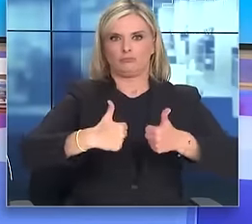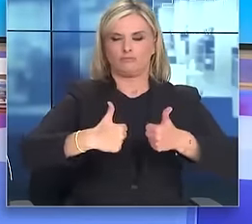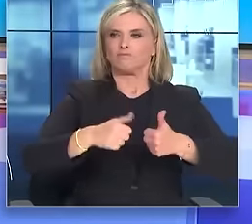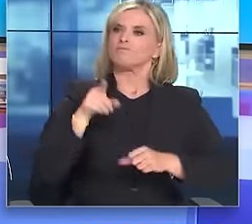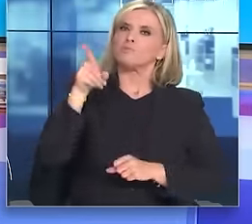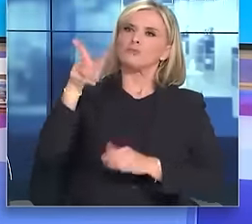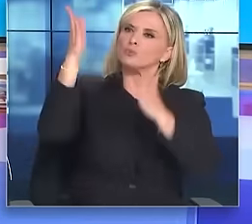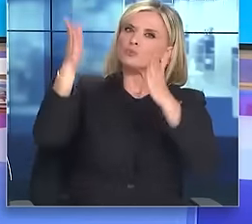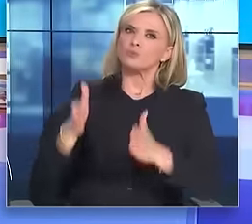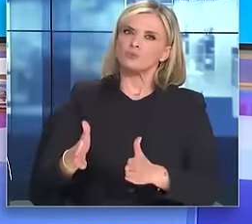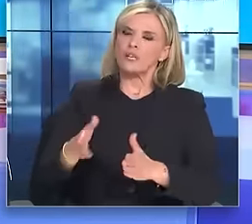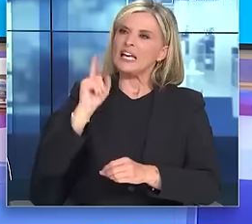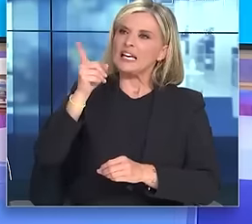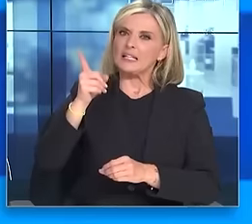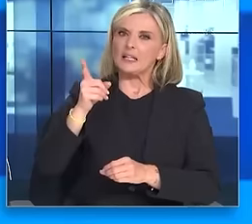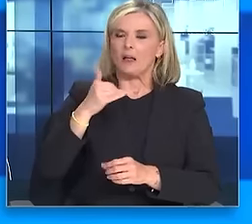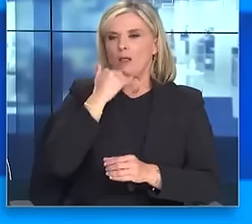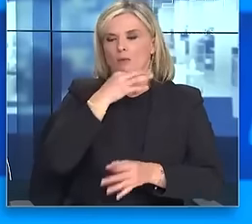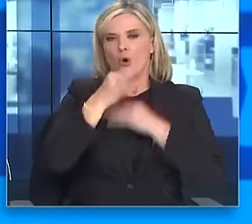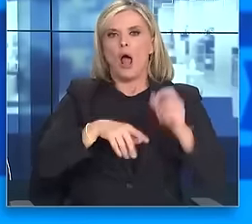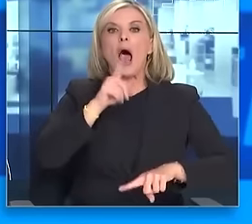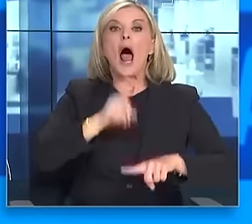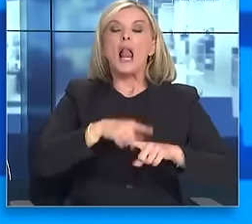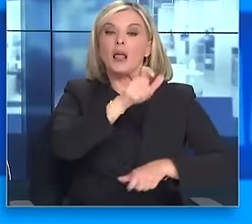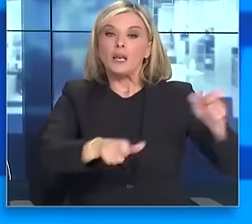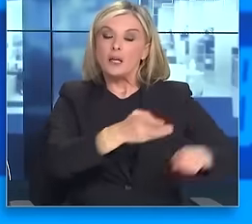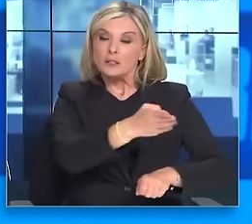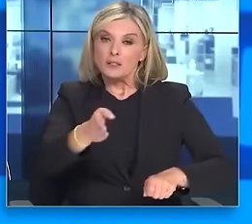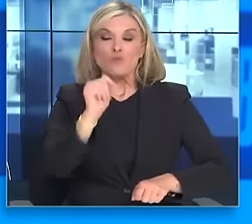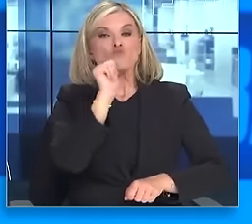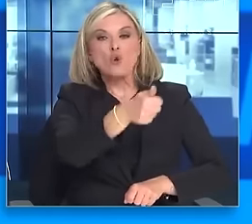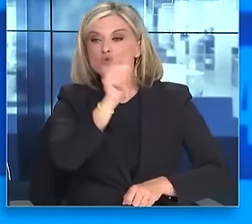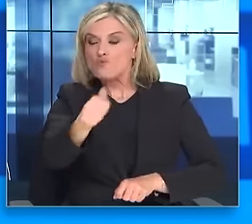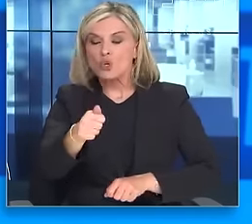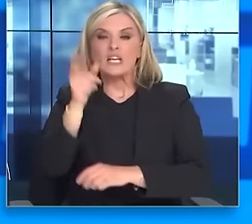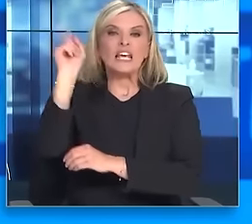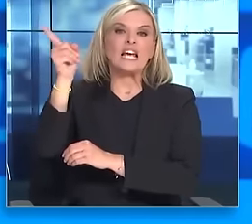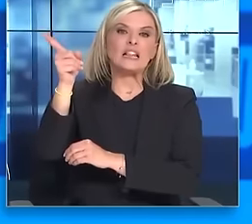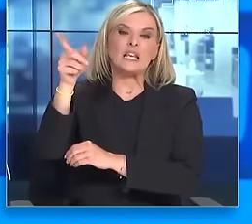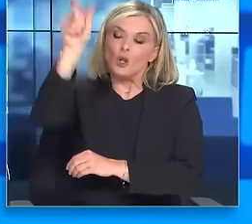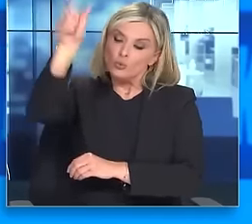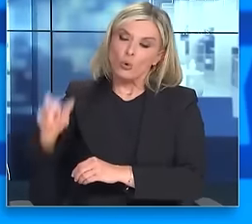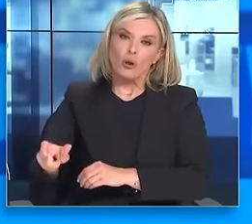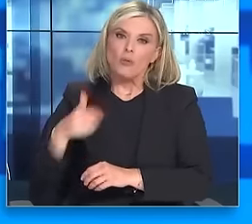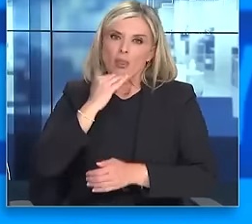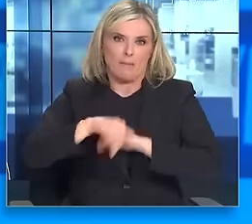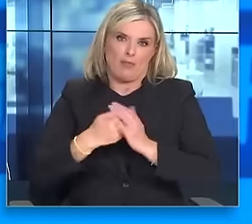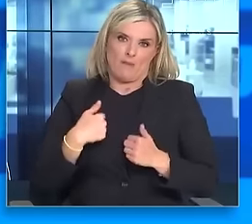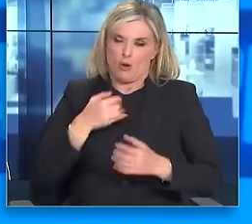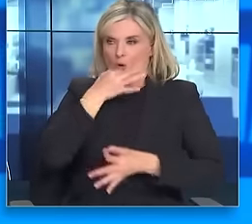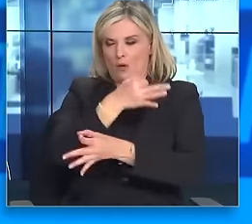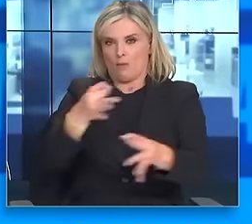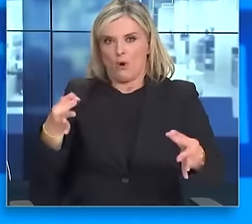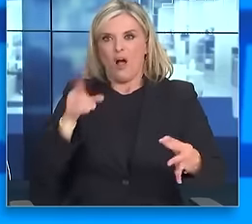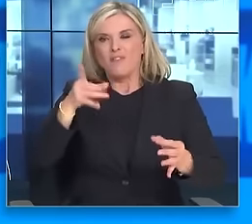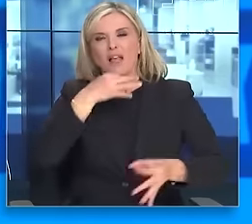τώρα ως αρχηγός αντιπολίτευσης? Δεν θα τον σχολιάσω καθόλου. Ας τον κρίνει ο ελληνικός λαός για αυτά τα οποία λέει και για αυτά τα οποία, για αυτά τα οποία κάνει.